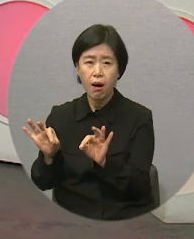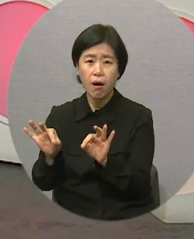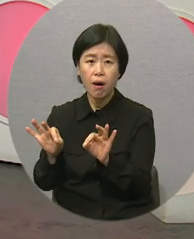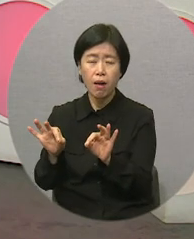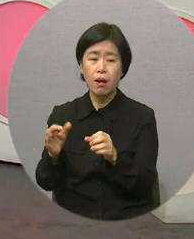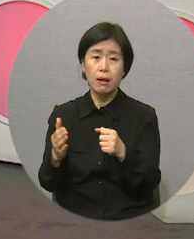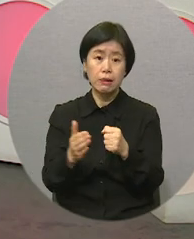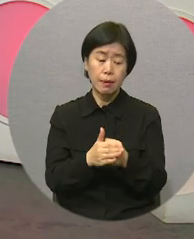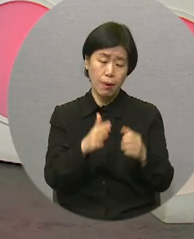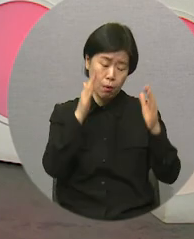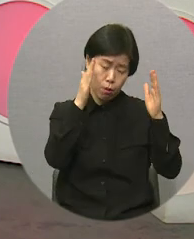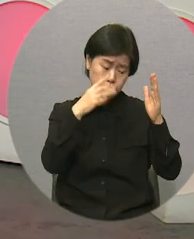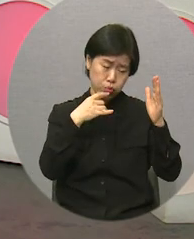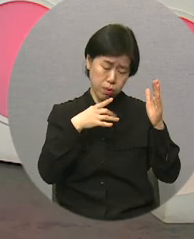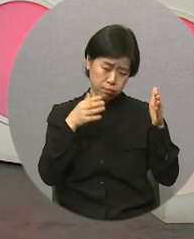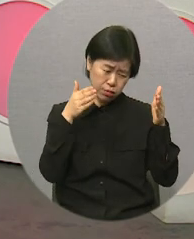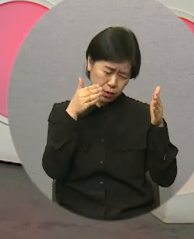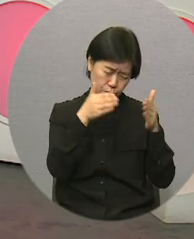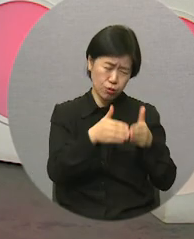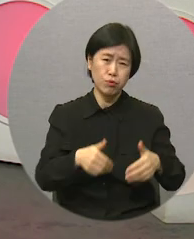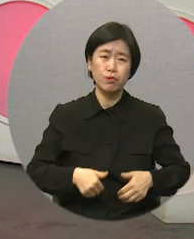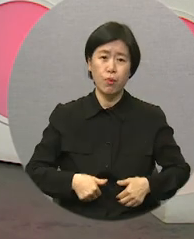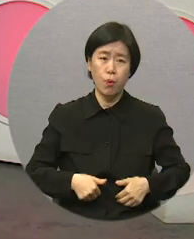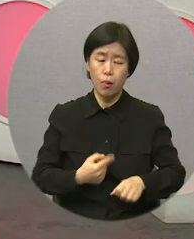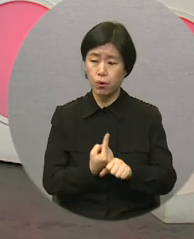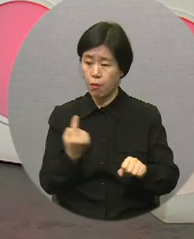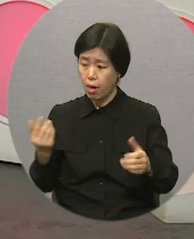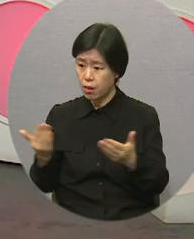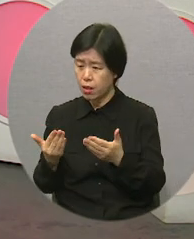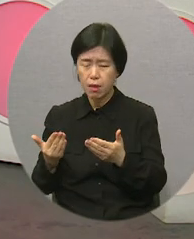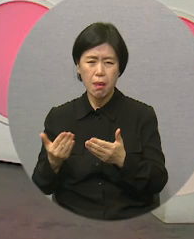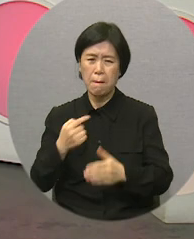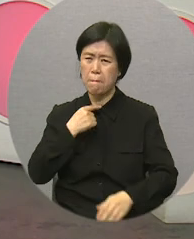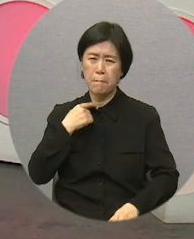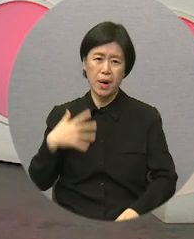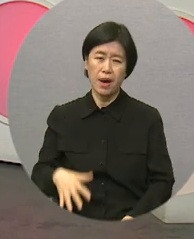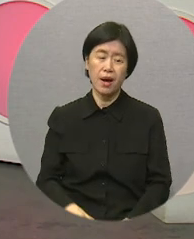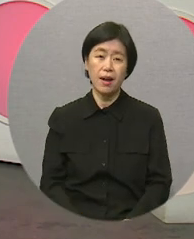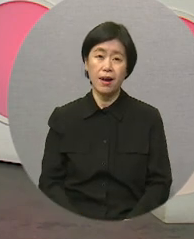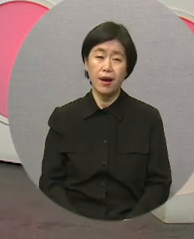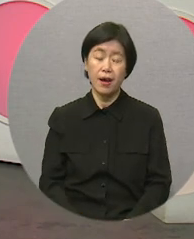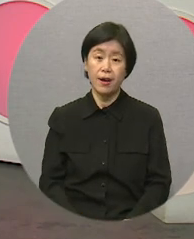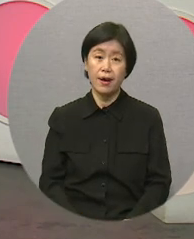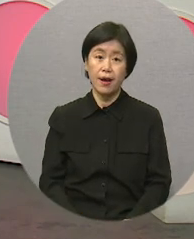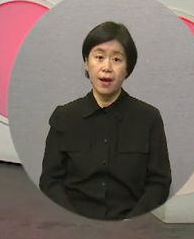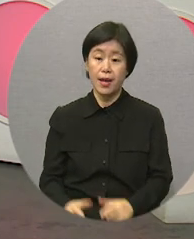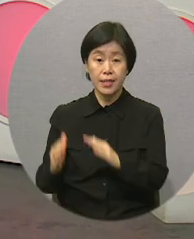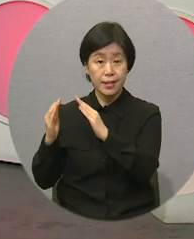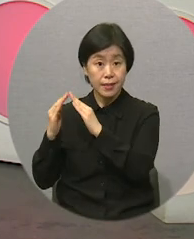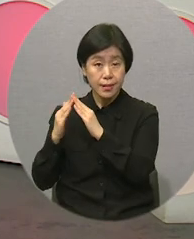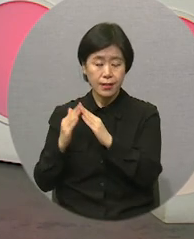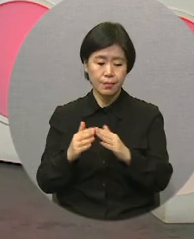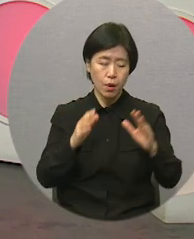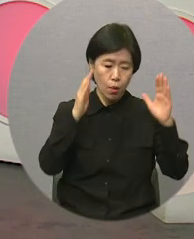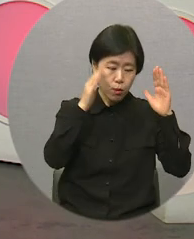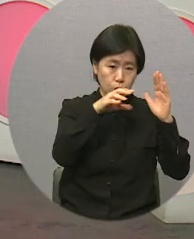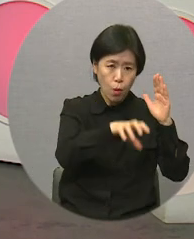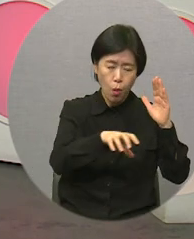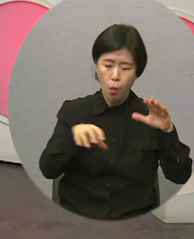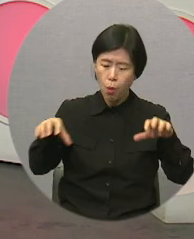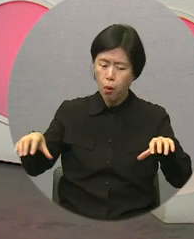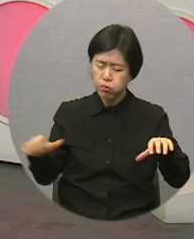각오로 자취방과 독서실만을 오갔었습니다. 그날 또 여느 날처럼 독서실에서 밤을